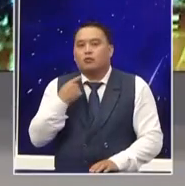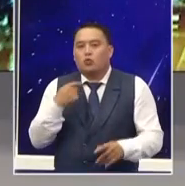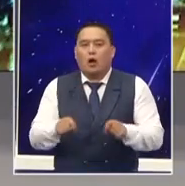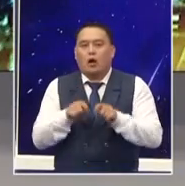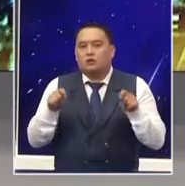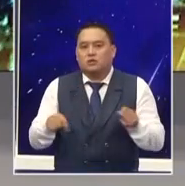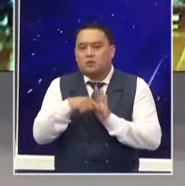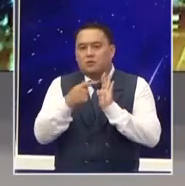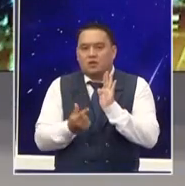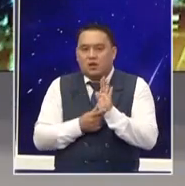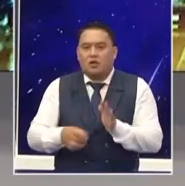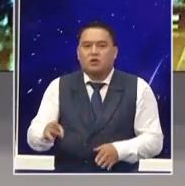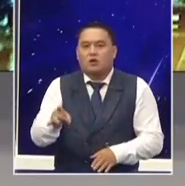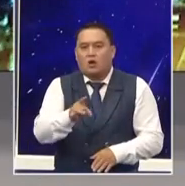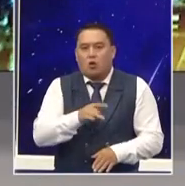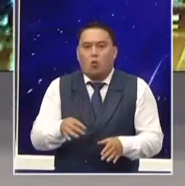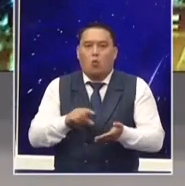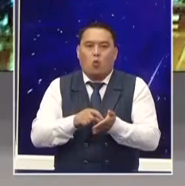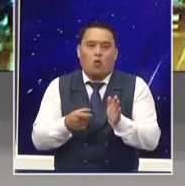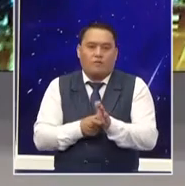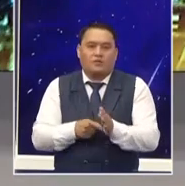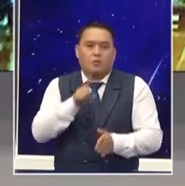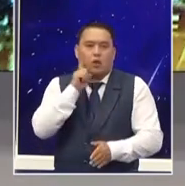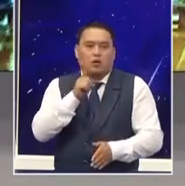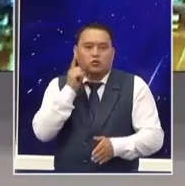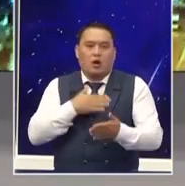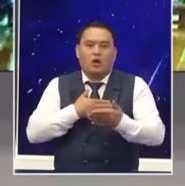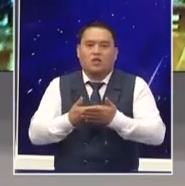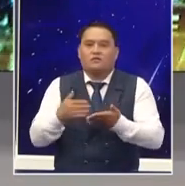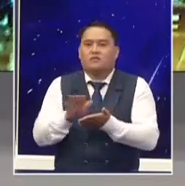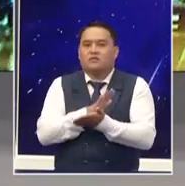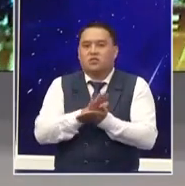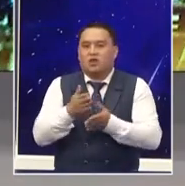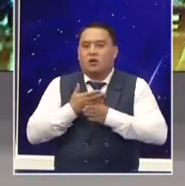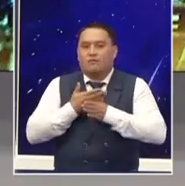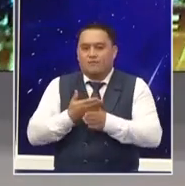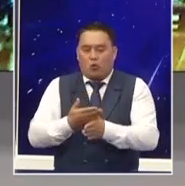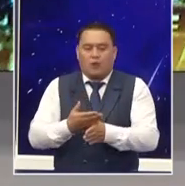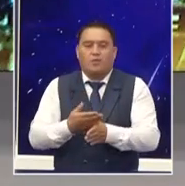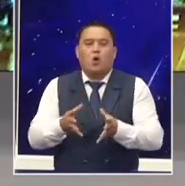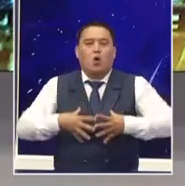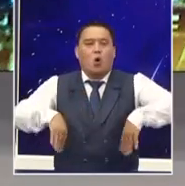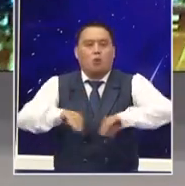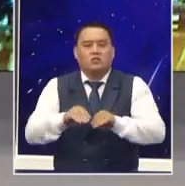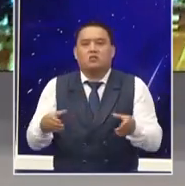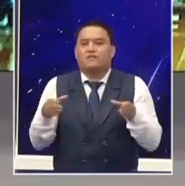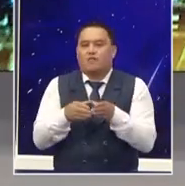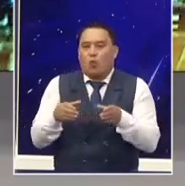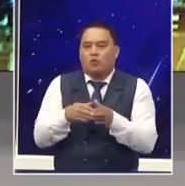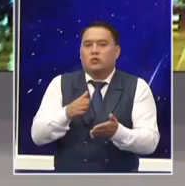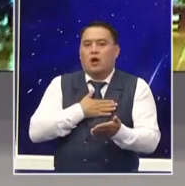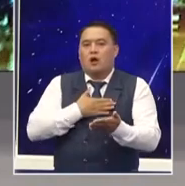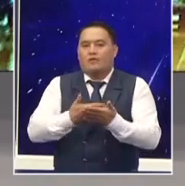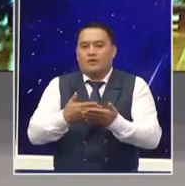открылся 17-й региональный офис масштабного молодежного движения «Лига волонтеров Казахстана». Общественный фонд отечественных добровольцев включает в себя